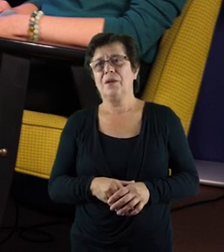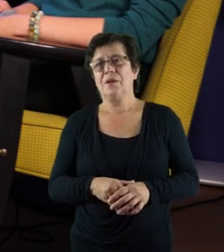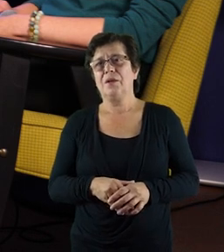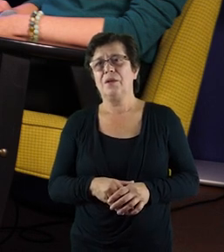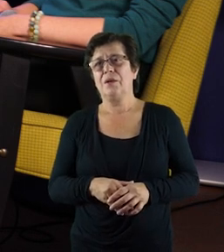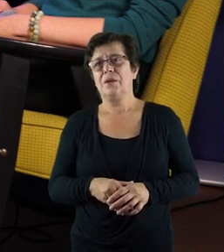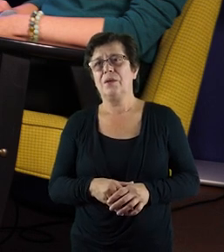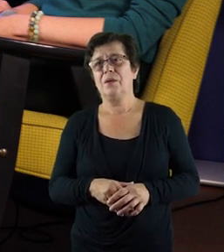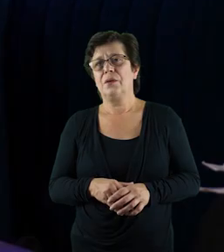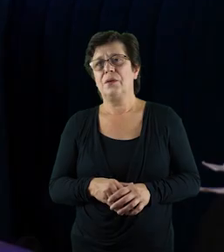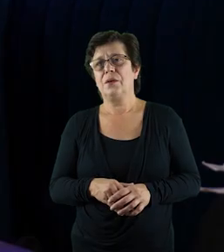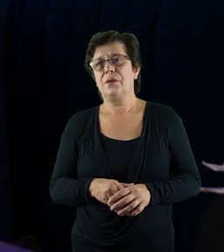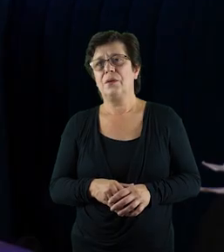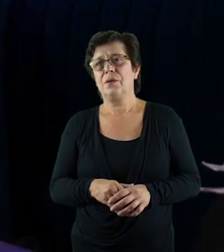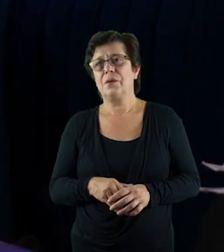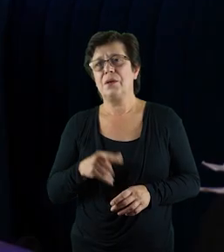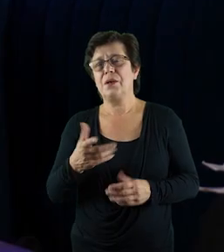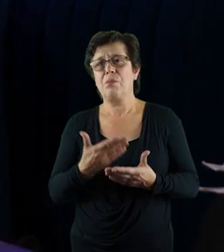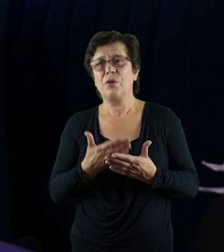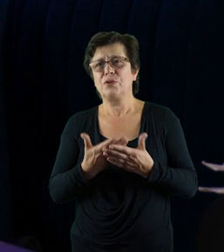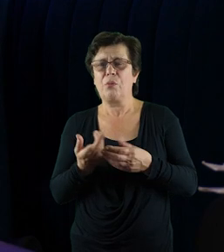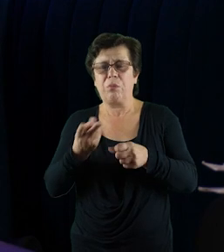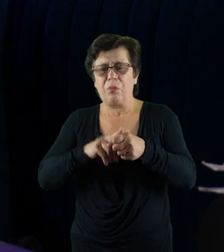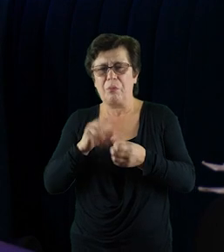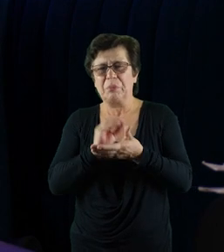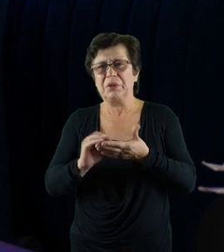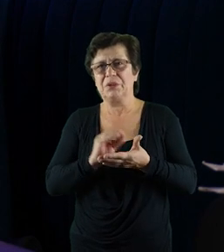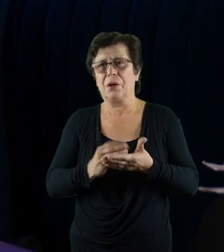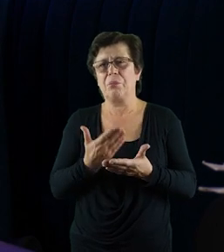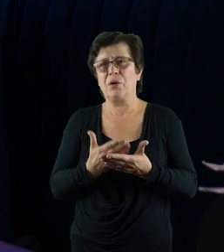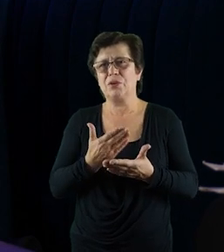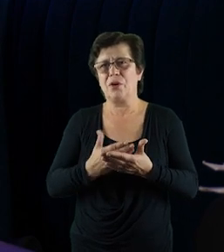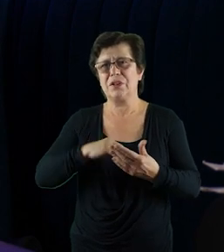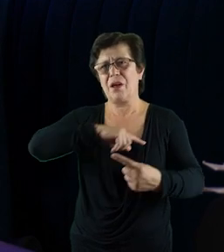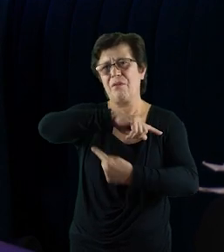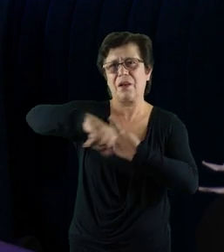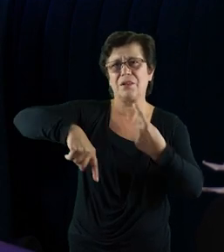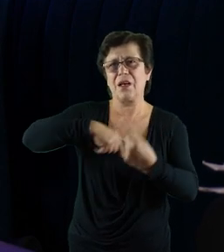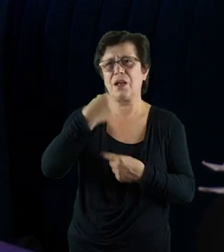jakieś potworne zawracanie głowy. No i przede wszystkim jakieś zawracanie takiego